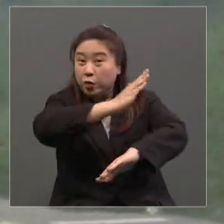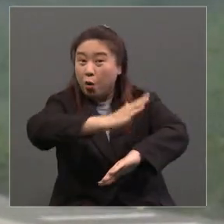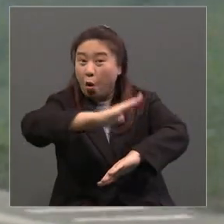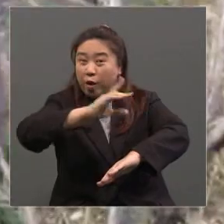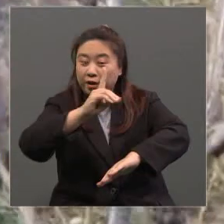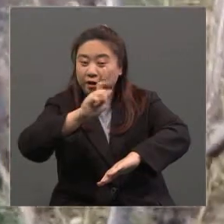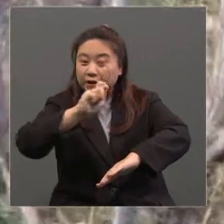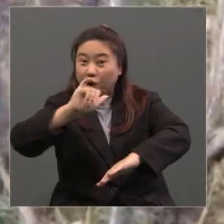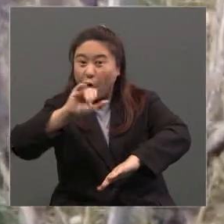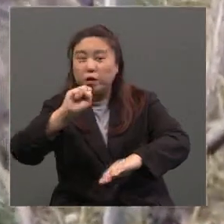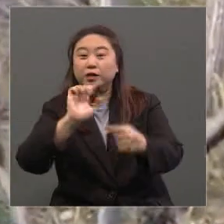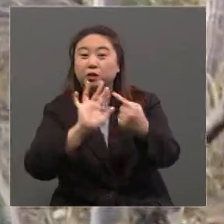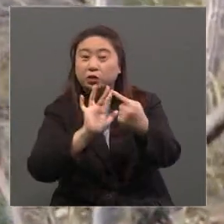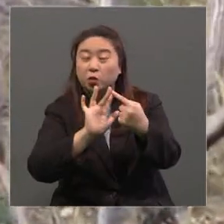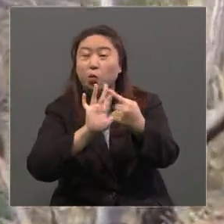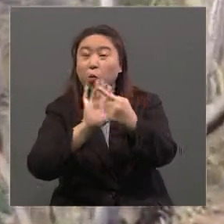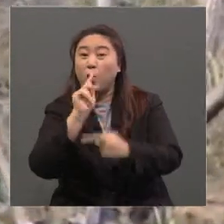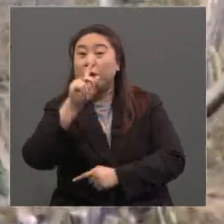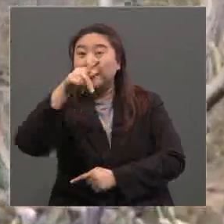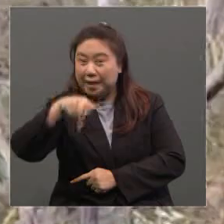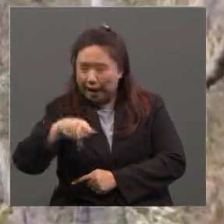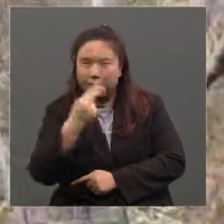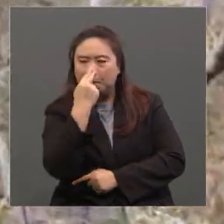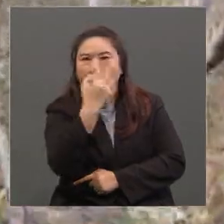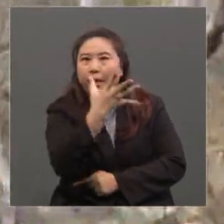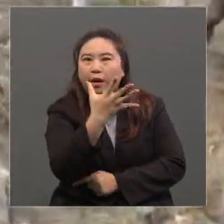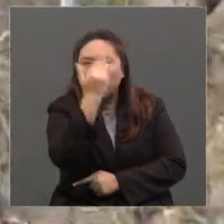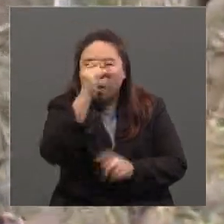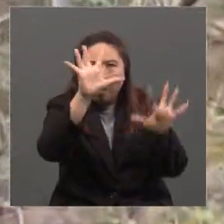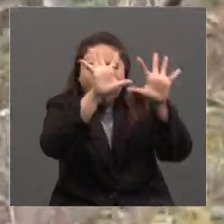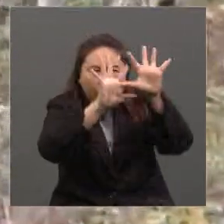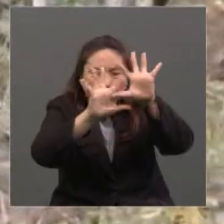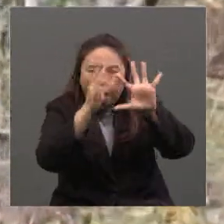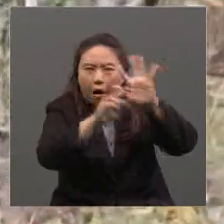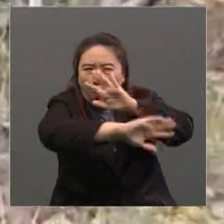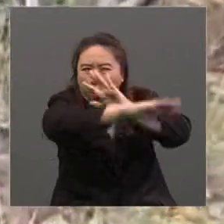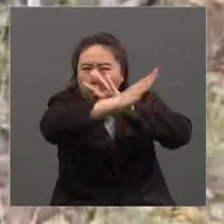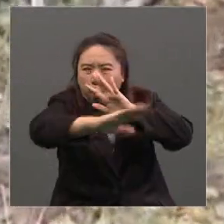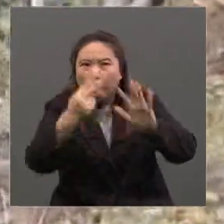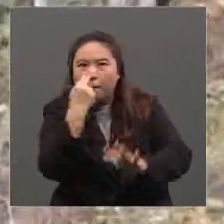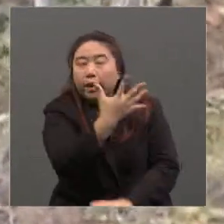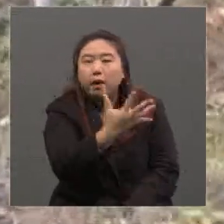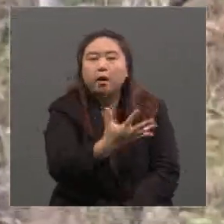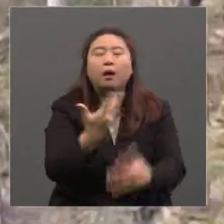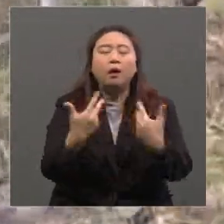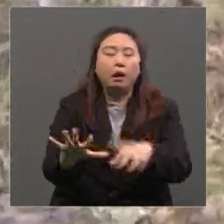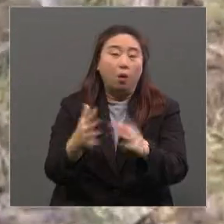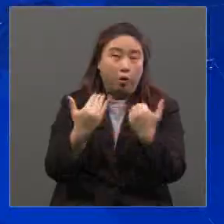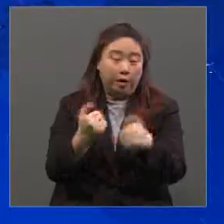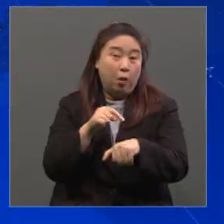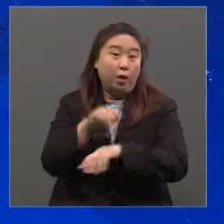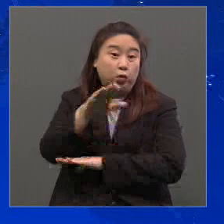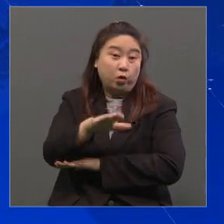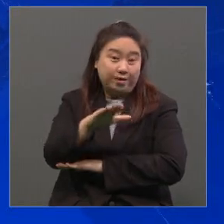คือฝุ่นเนี่ยบังจนไม่เห็นรอยสุเทพเลยและเมื่อเวลา 14นาฬิกา 16นาทีที่ผ่านมาเว็บไซต์